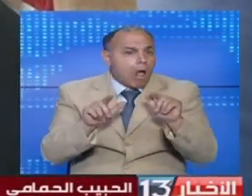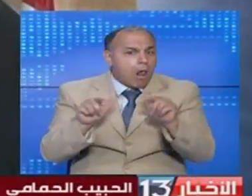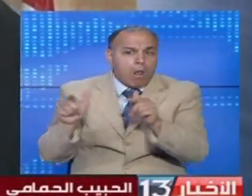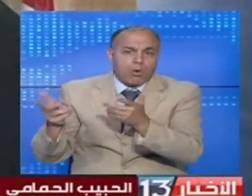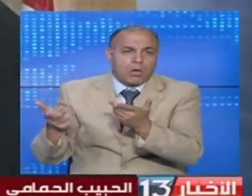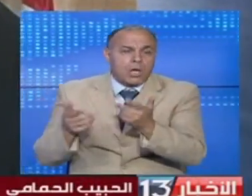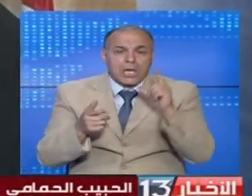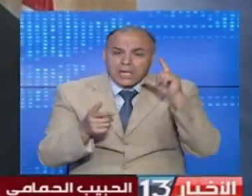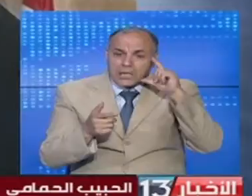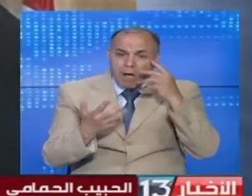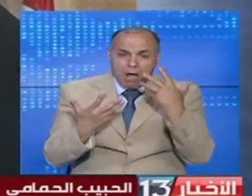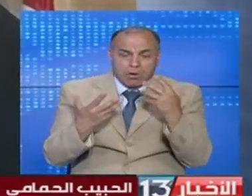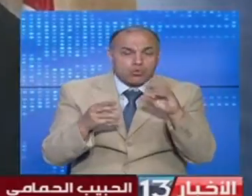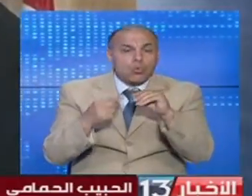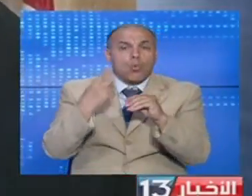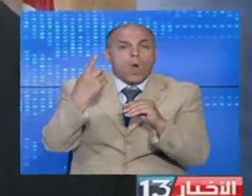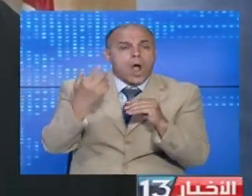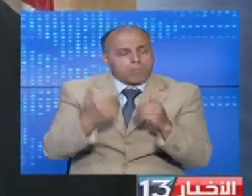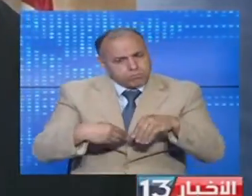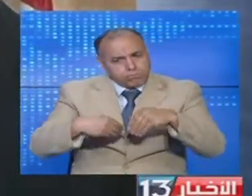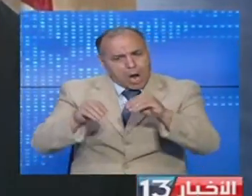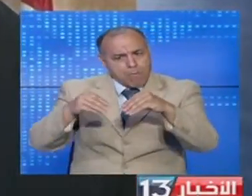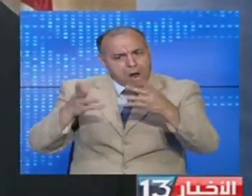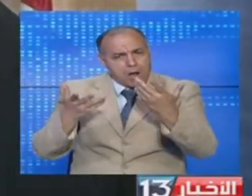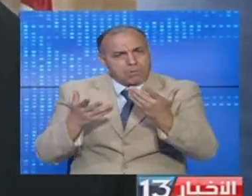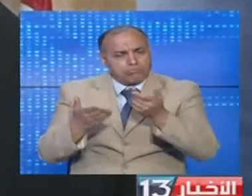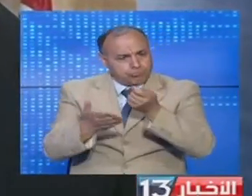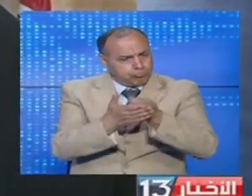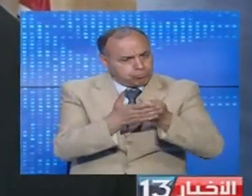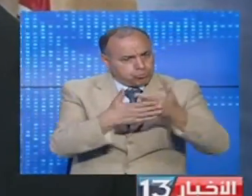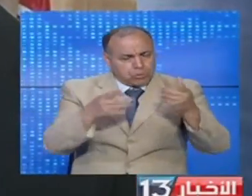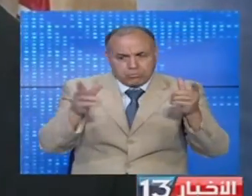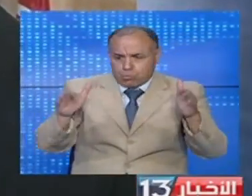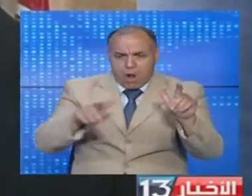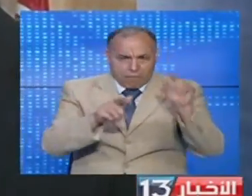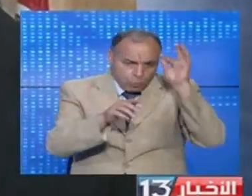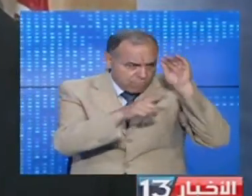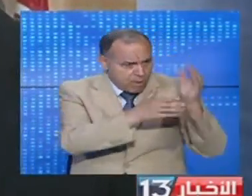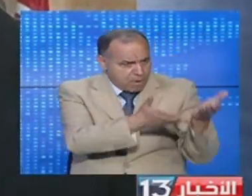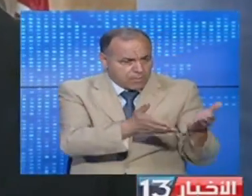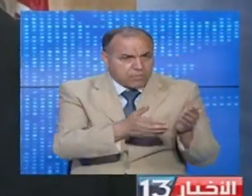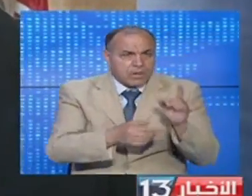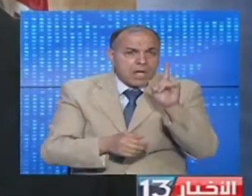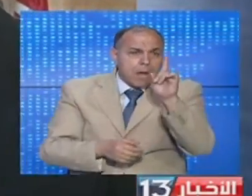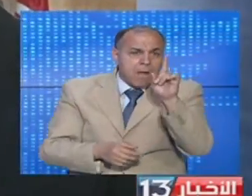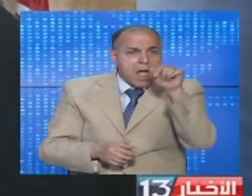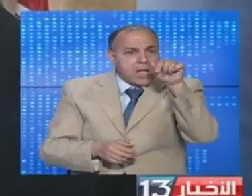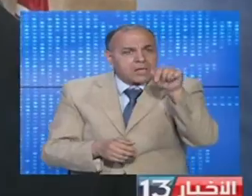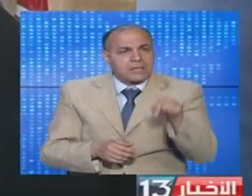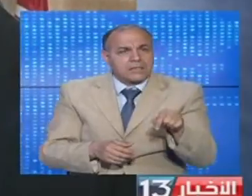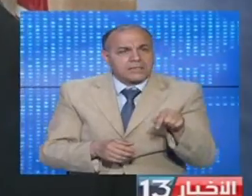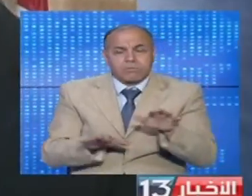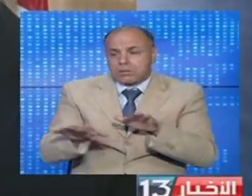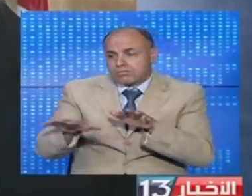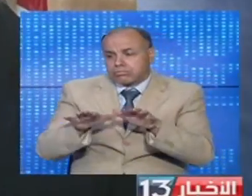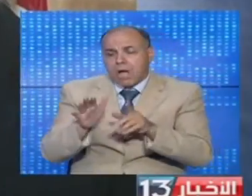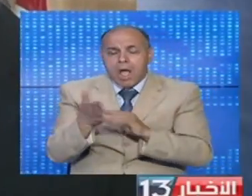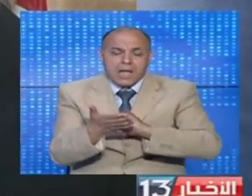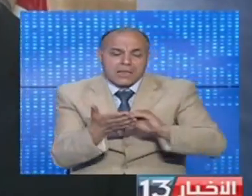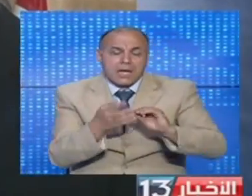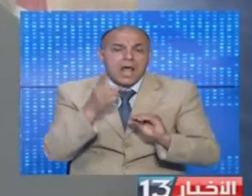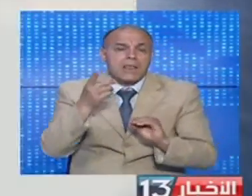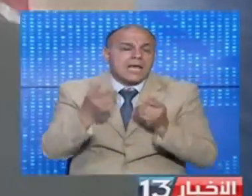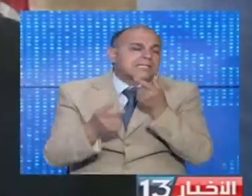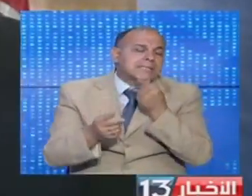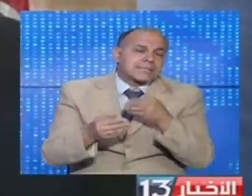وليبيا هي السوق الوحيده اللي تكن تستوعب اه السلام وجوده كل ما يلزم بالاجراءات الاداريه هي